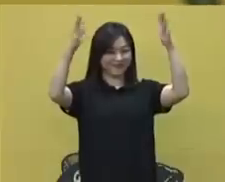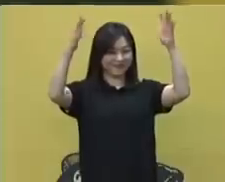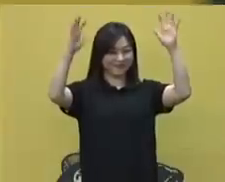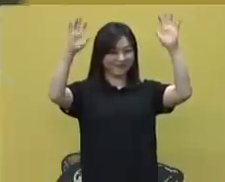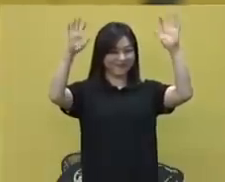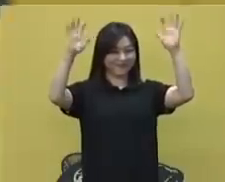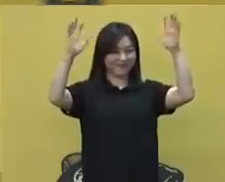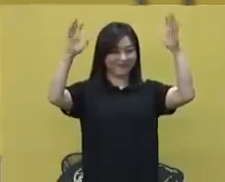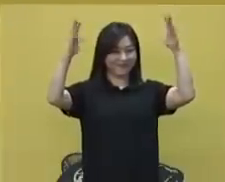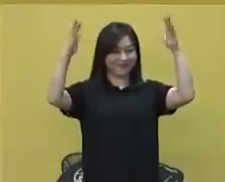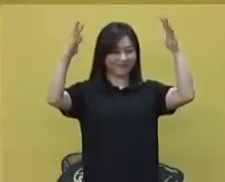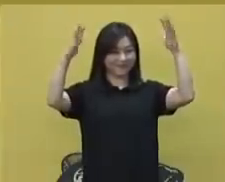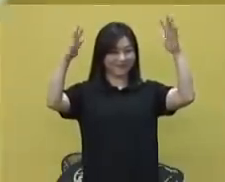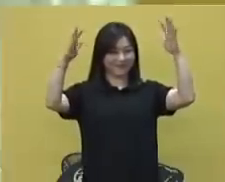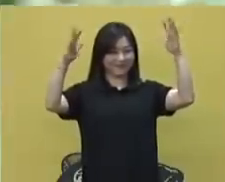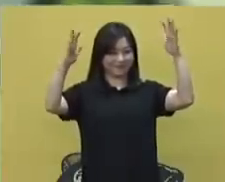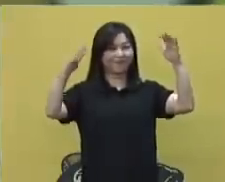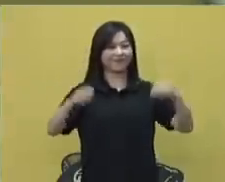이사장님은 가운데.